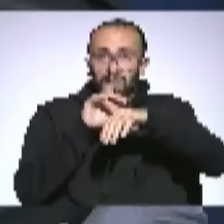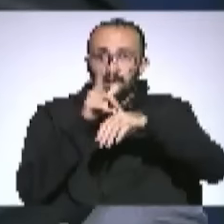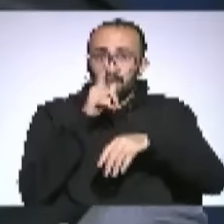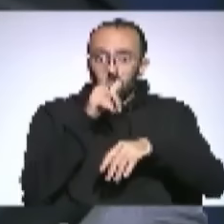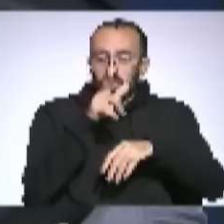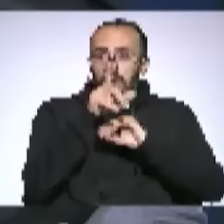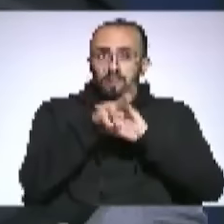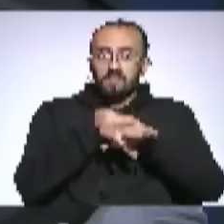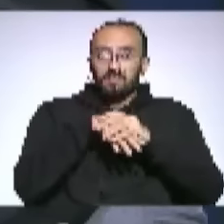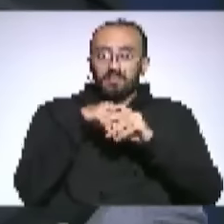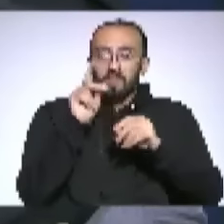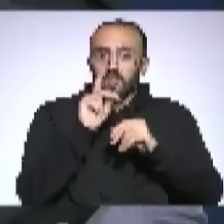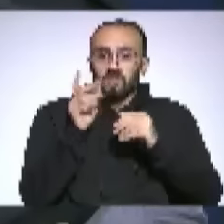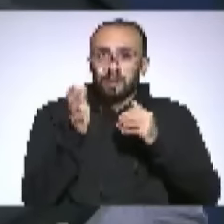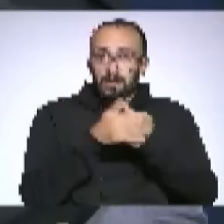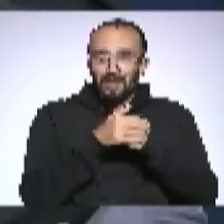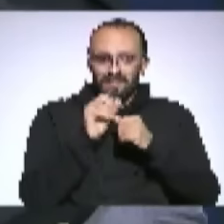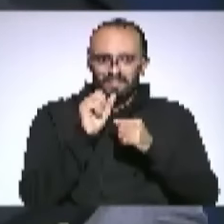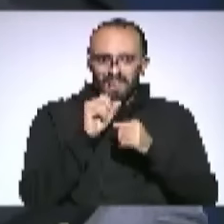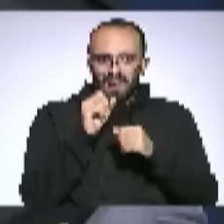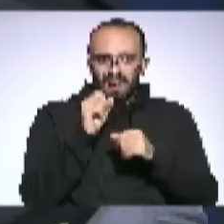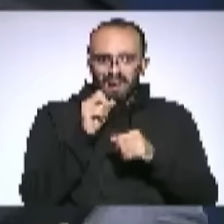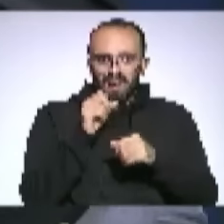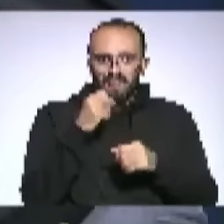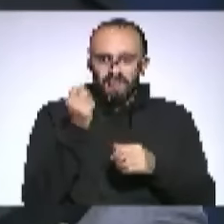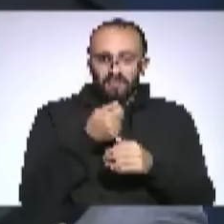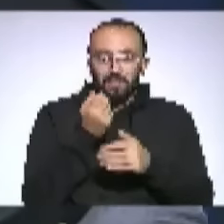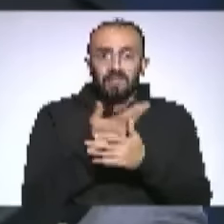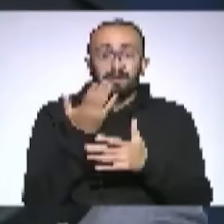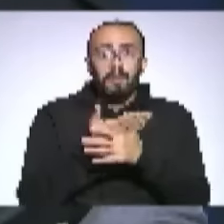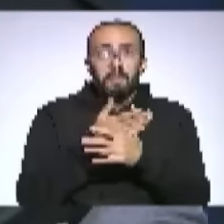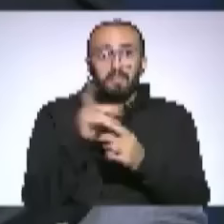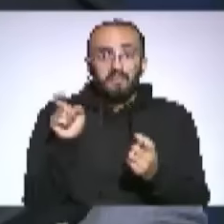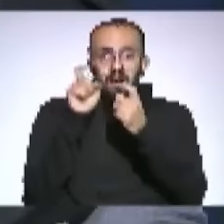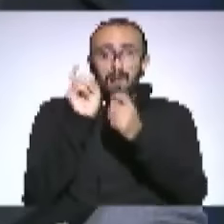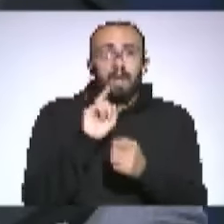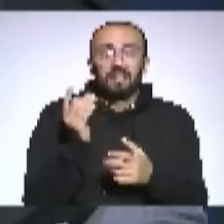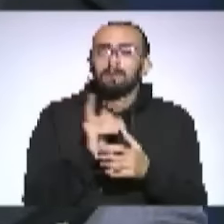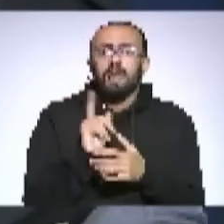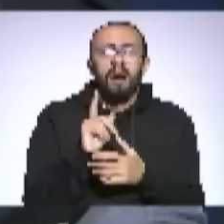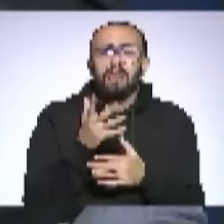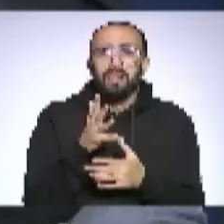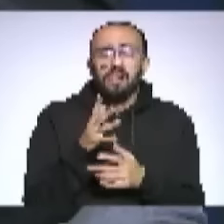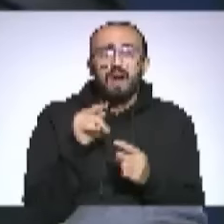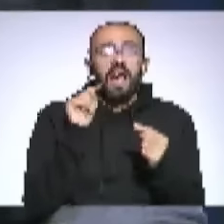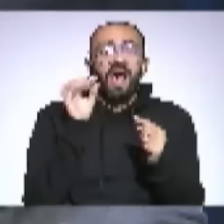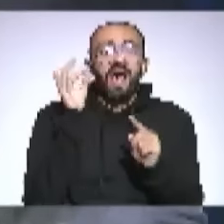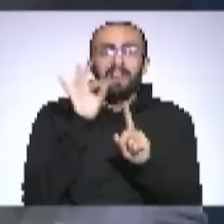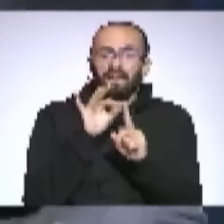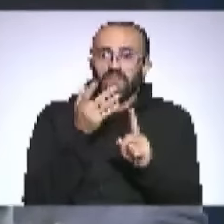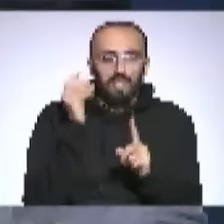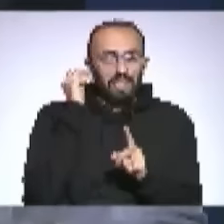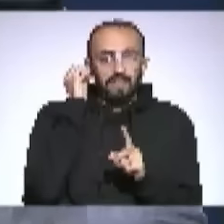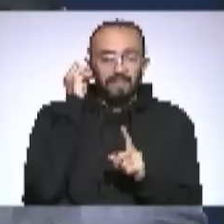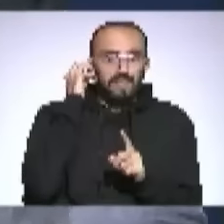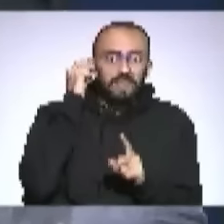قضيه زنا مش لانه هو ضدك لان قضايا